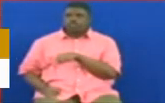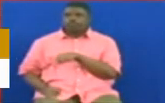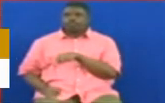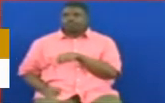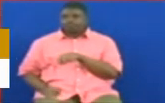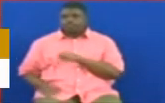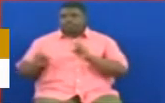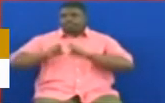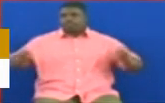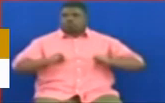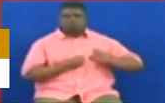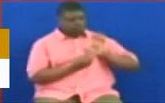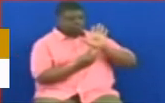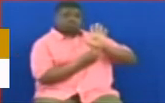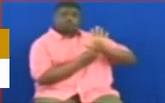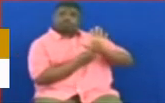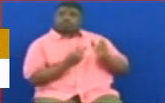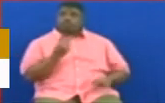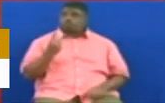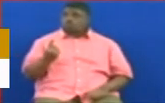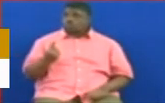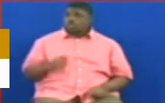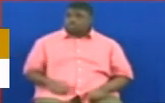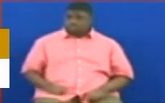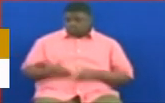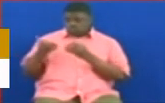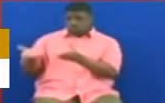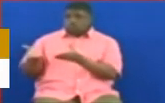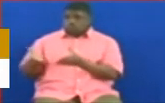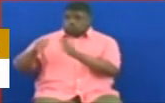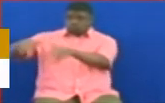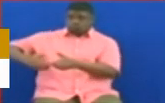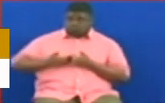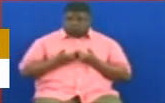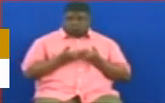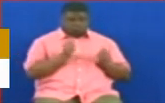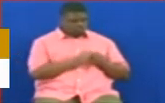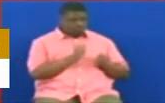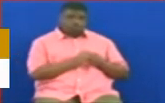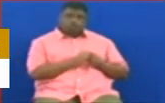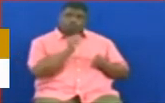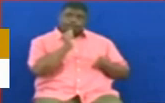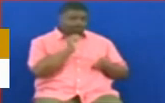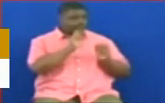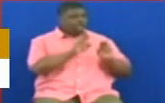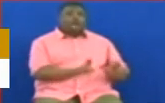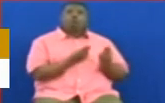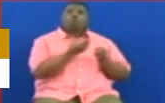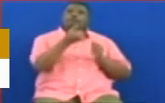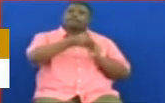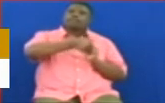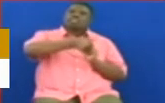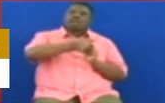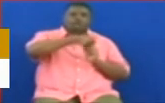kifungu cha 71 kutaifisha kwa chombo au bidhaa zilizomo kwenye chombo wakati